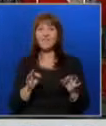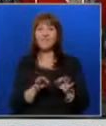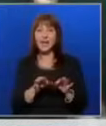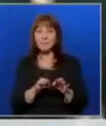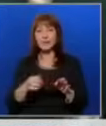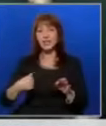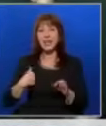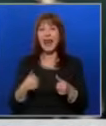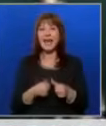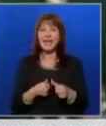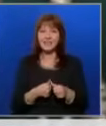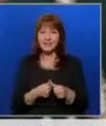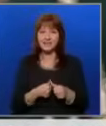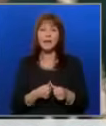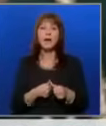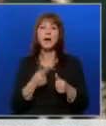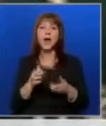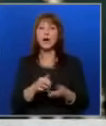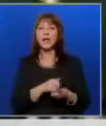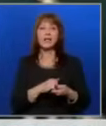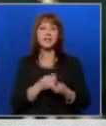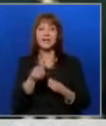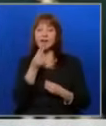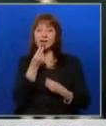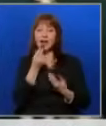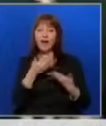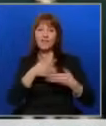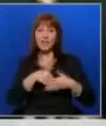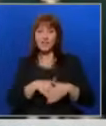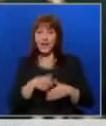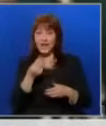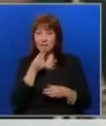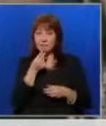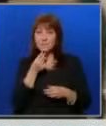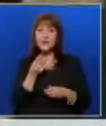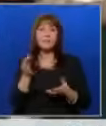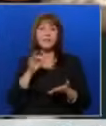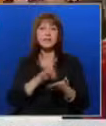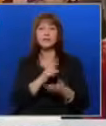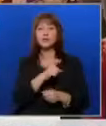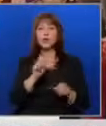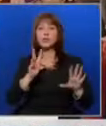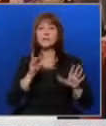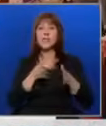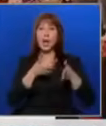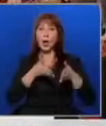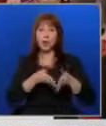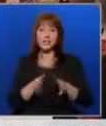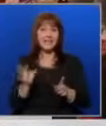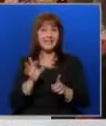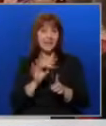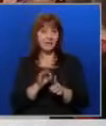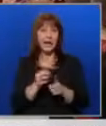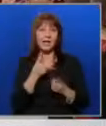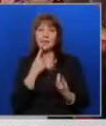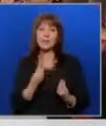кралица Летисия в датския кралски дворец беше организирана вечеря, на която присъстваха 180 гости. Целта на посещението е